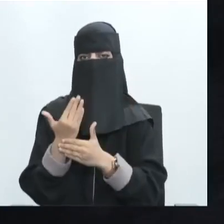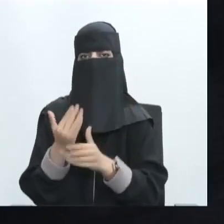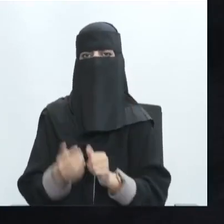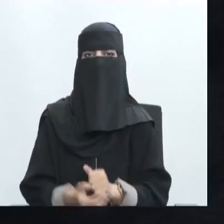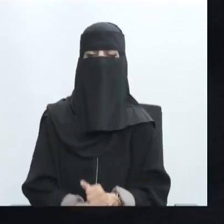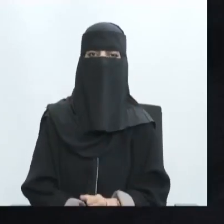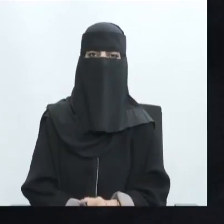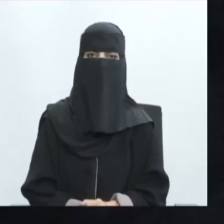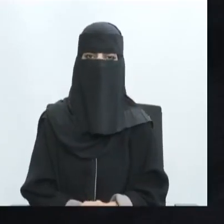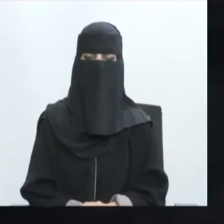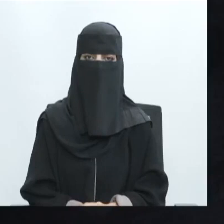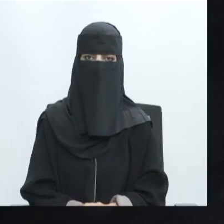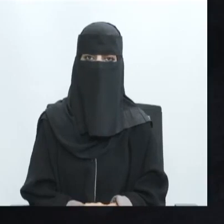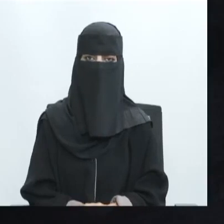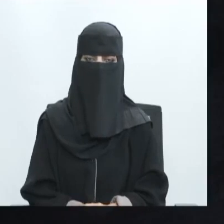متجدد